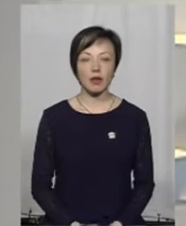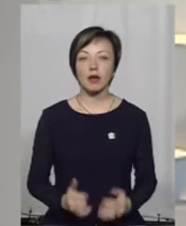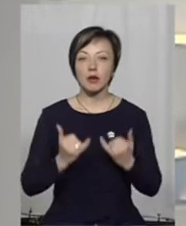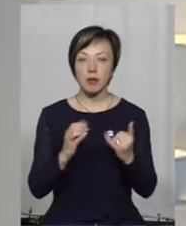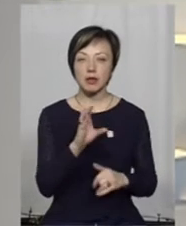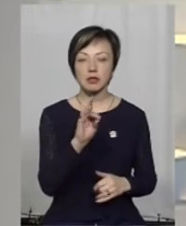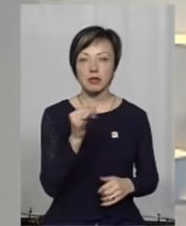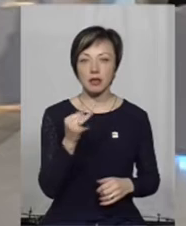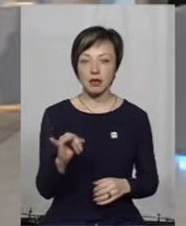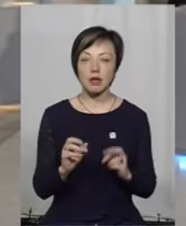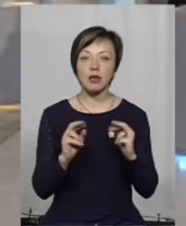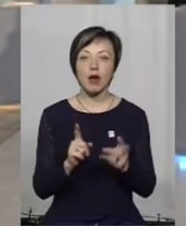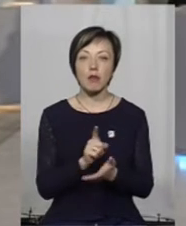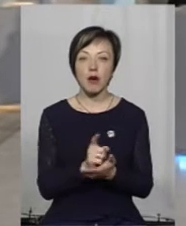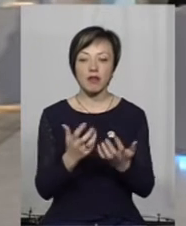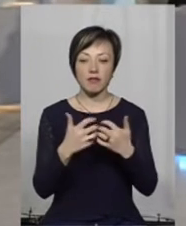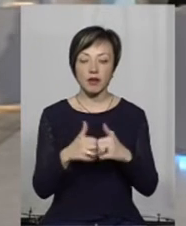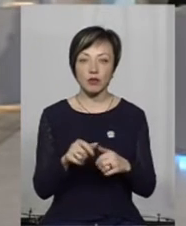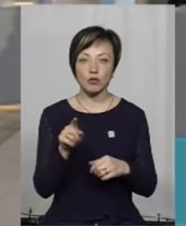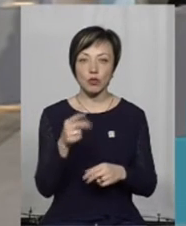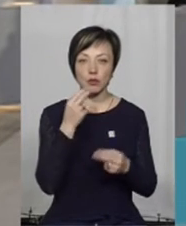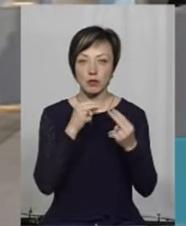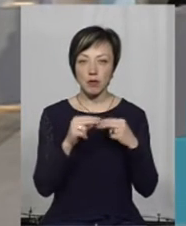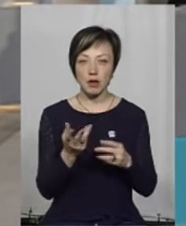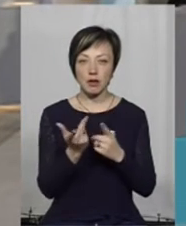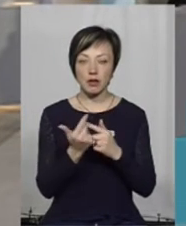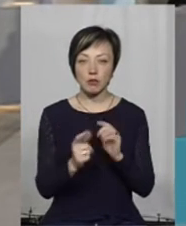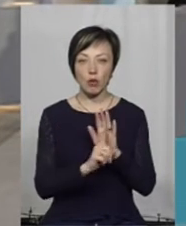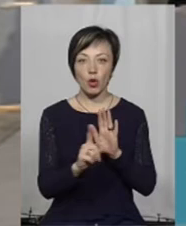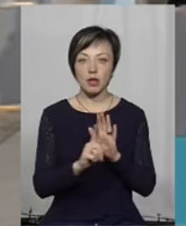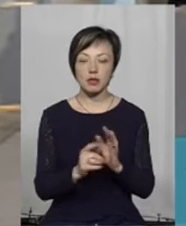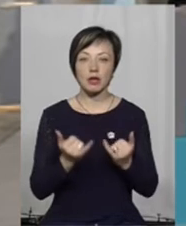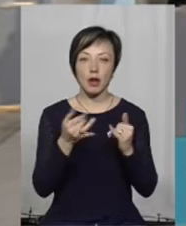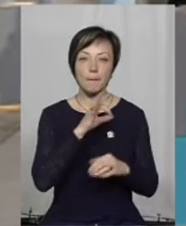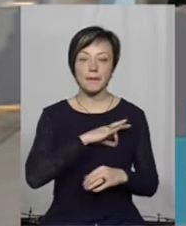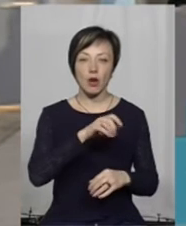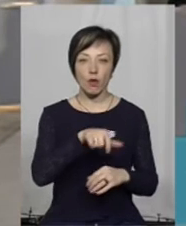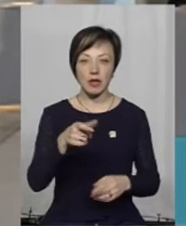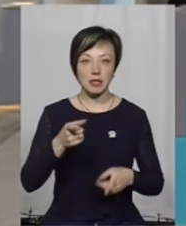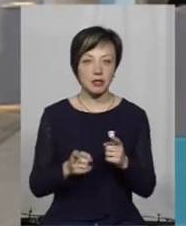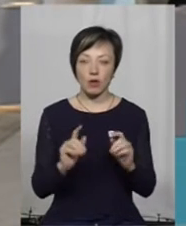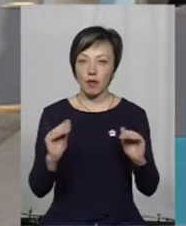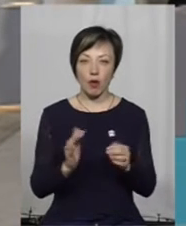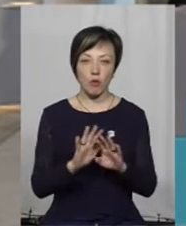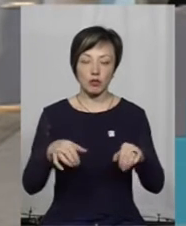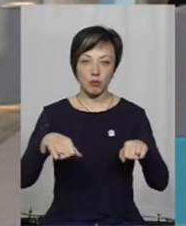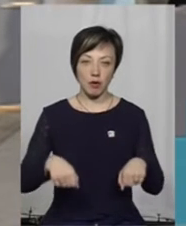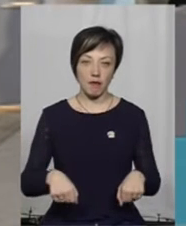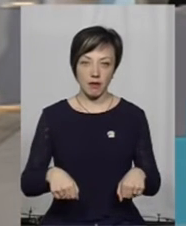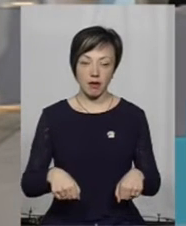Пане Сергію, от як же маєте вирахувати ту оптимальну кількість поїздок для пільговиків, щоб дійсно не обмежувала